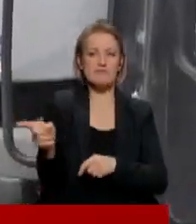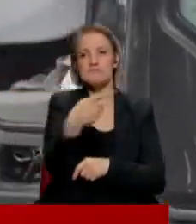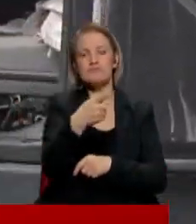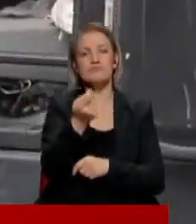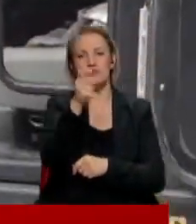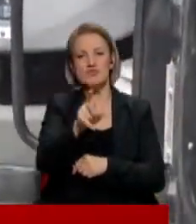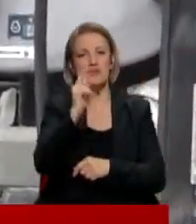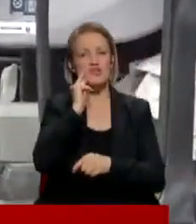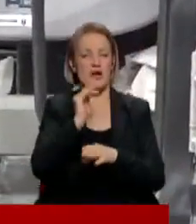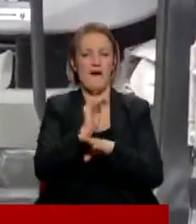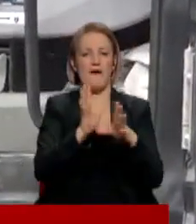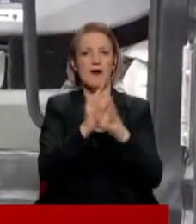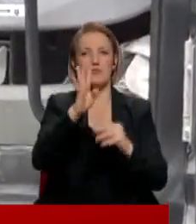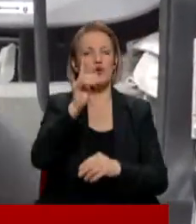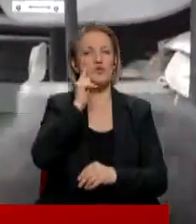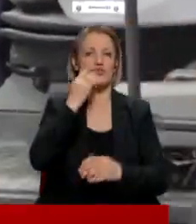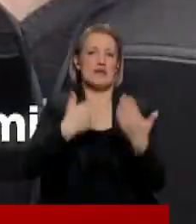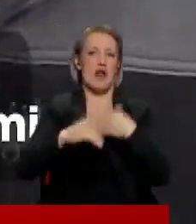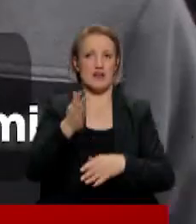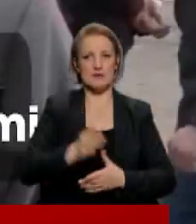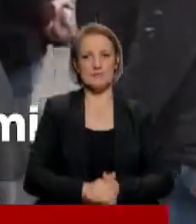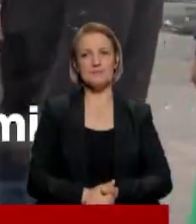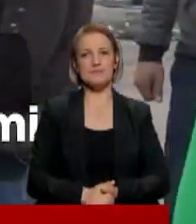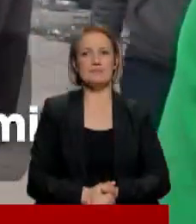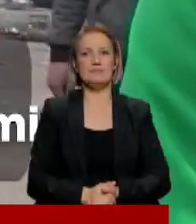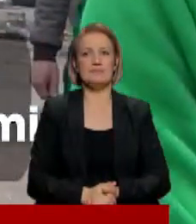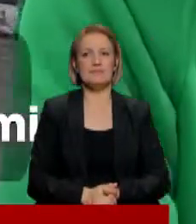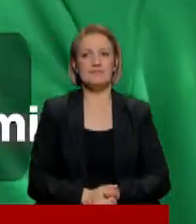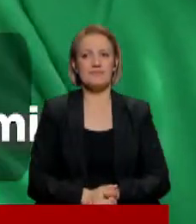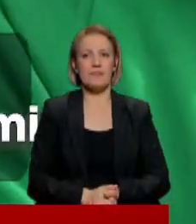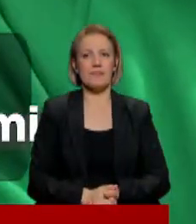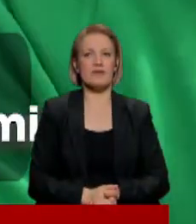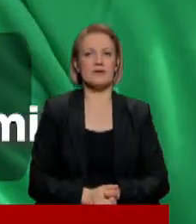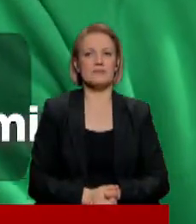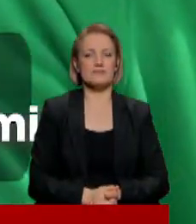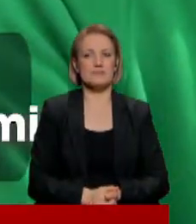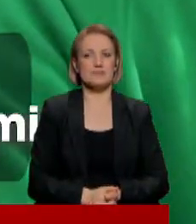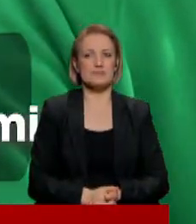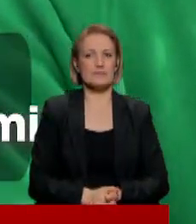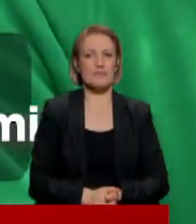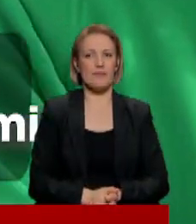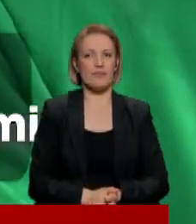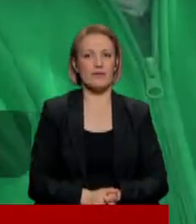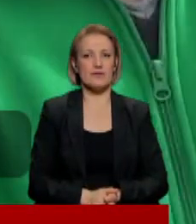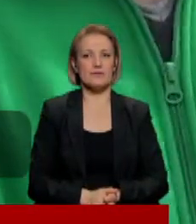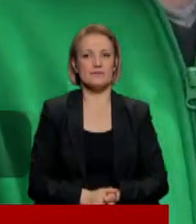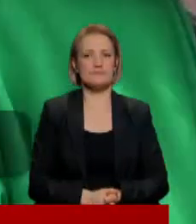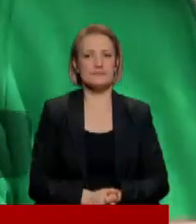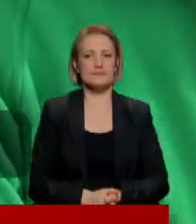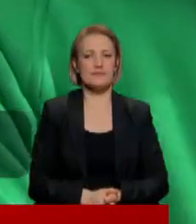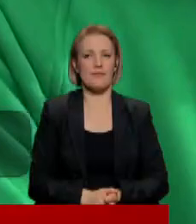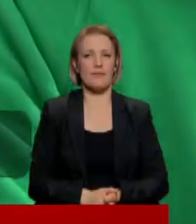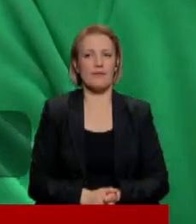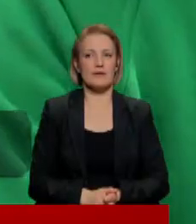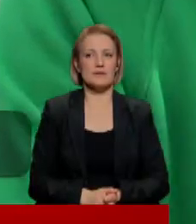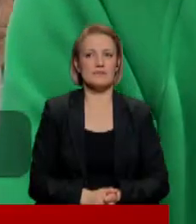Bir işçi hayatını kaybetti, 4 işçi yaralandı. Gelmiyorsa işe gelmeyenlere çıkış veriyoruz demişler. Adamdan bir yani korsun. Gelmiş. Mal için şu